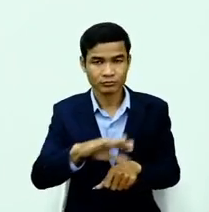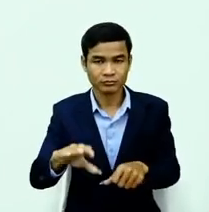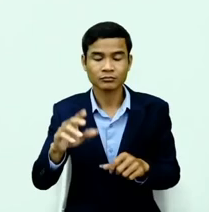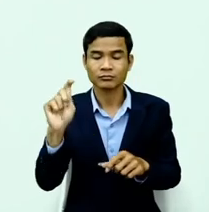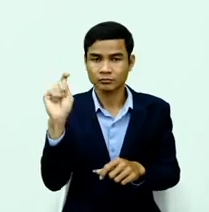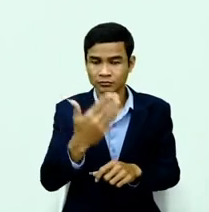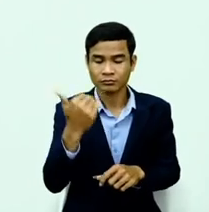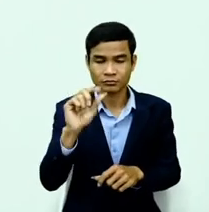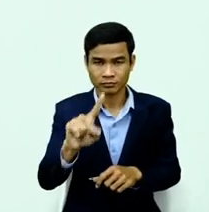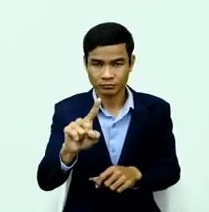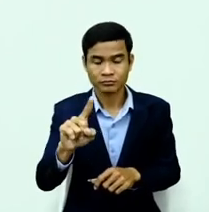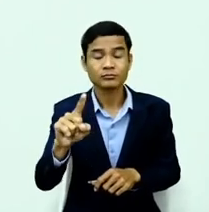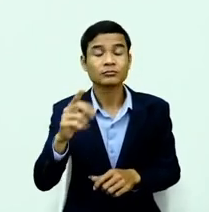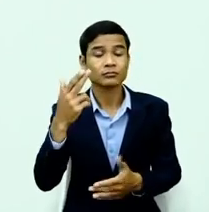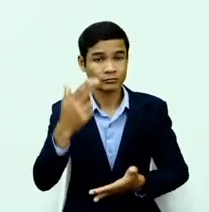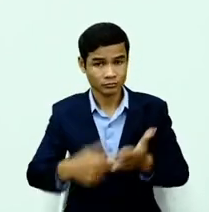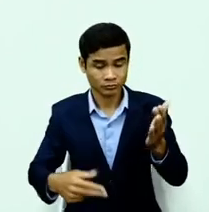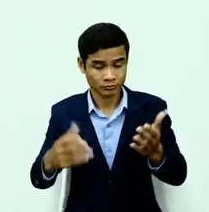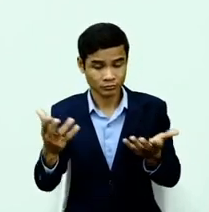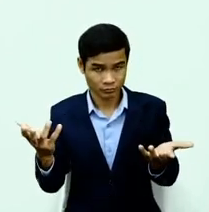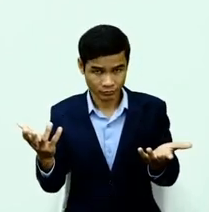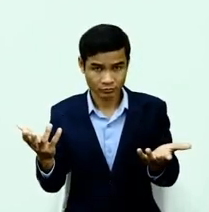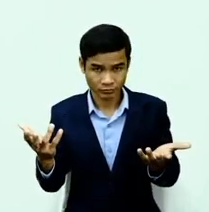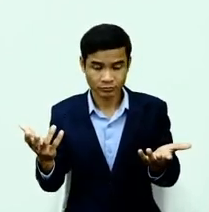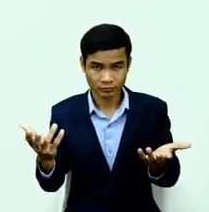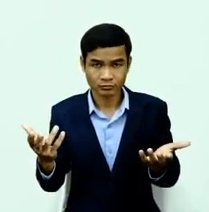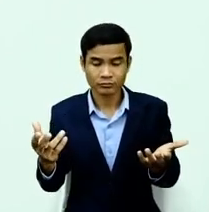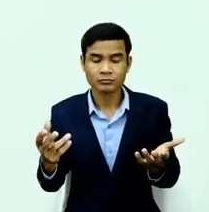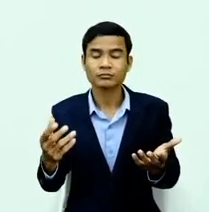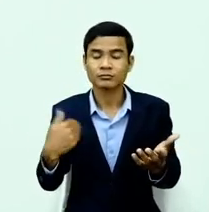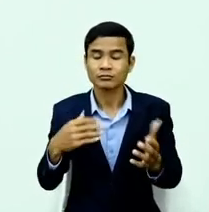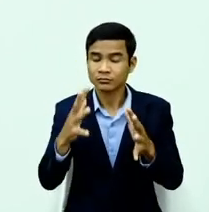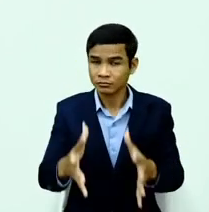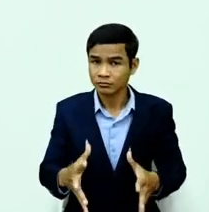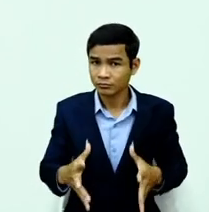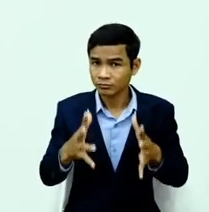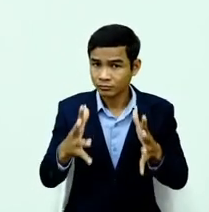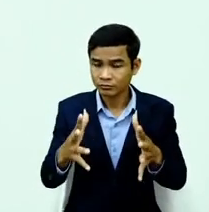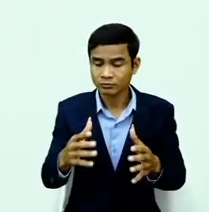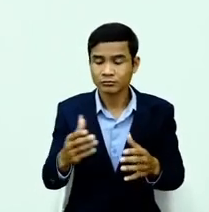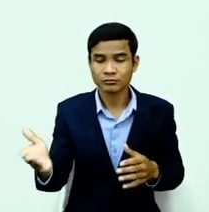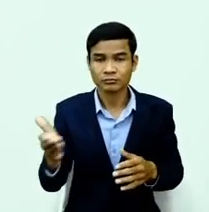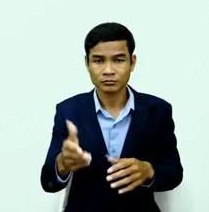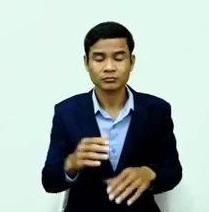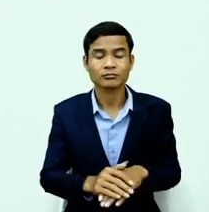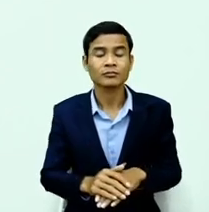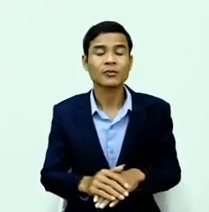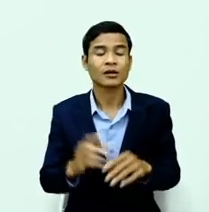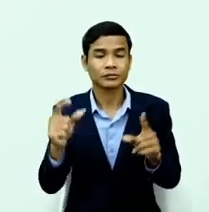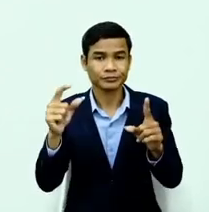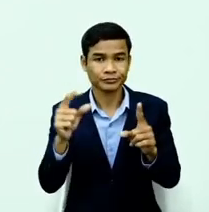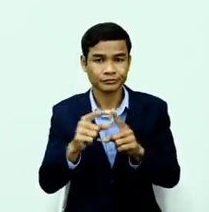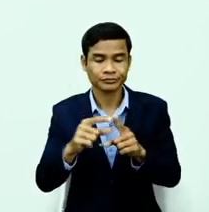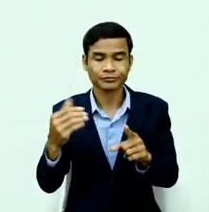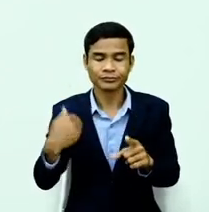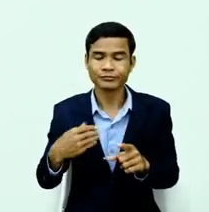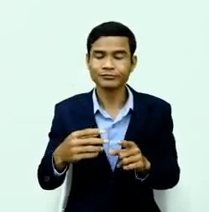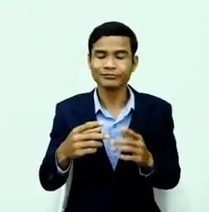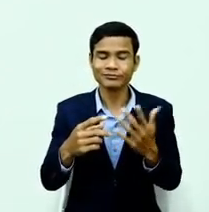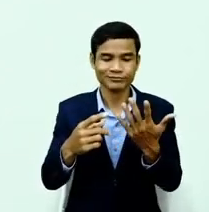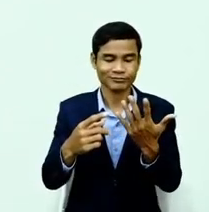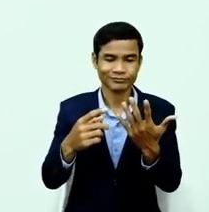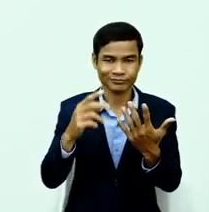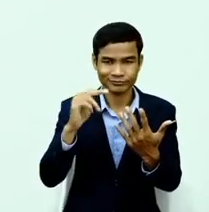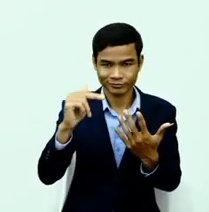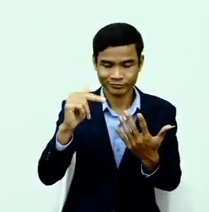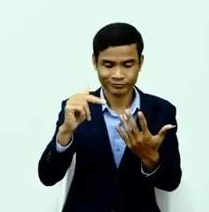kon skol ot ta nih chi avai cha ni ko chi rot te cha ta hai piak ni keu ke mien te hai ta jeung